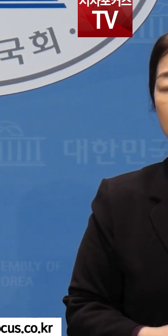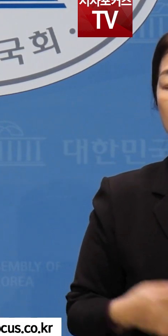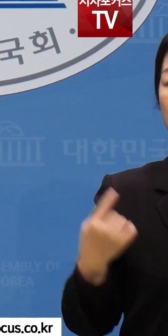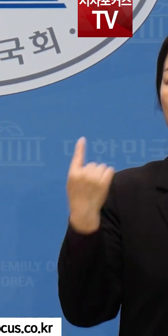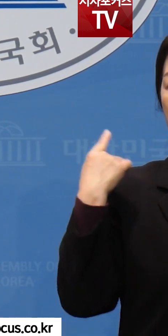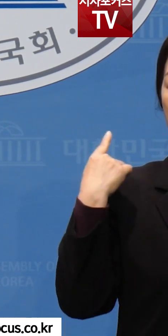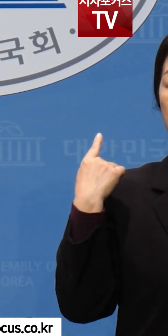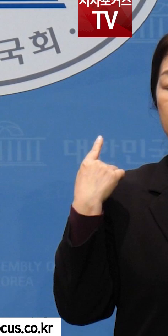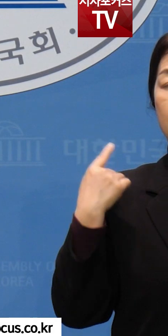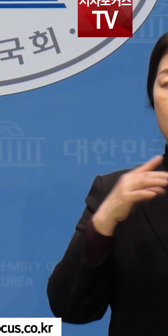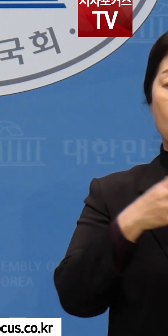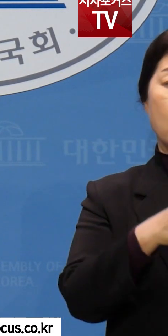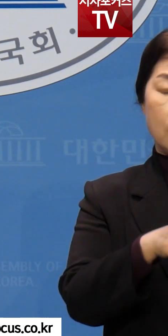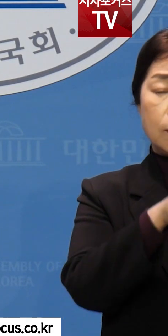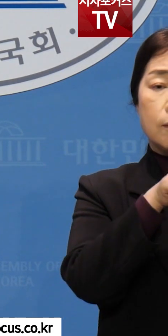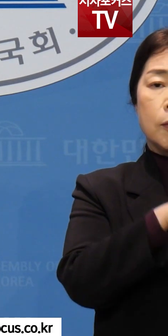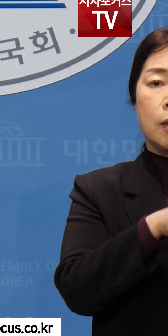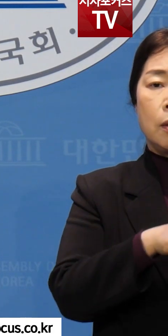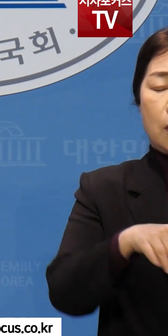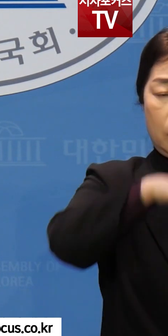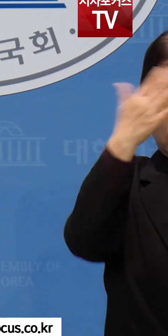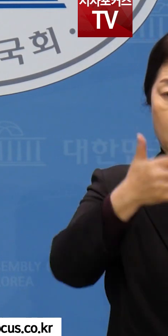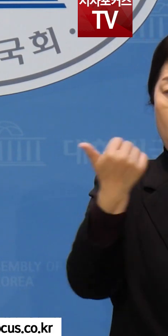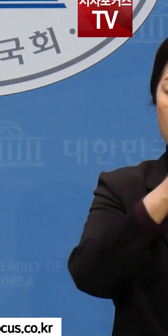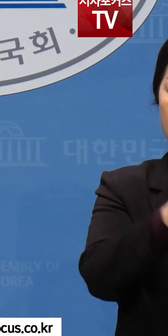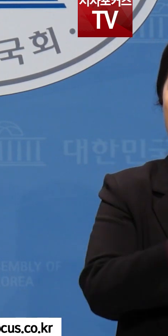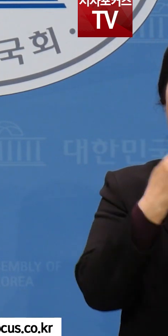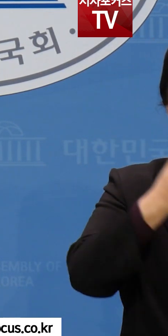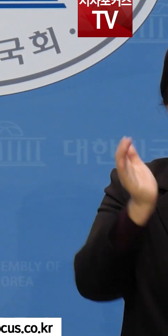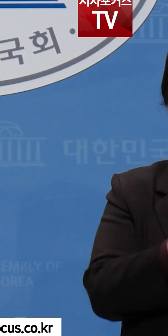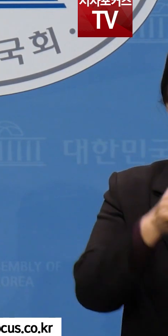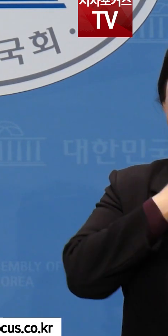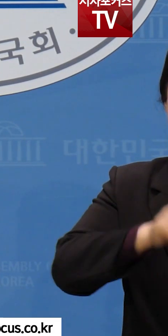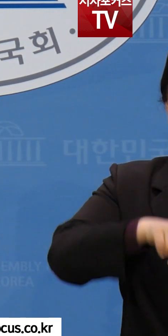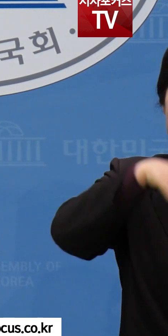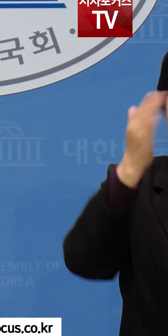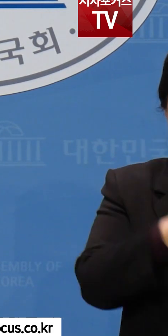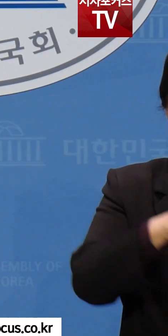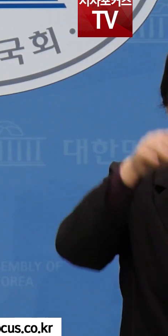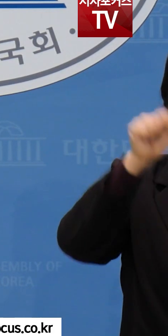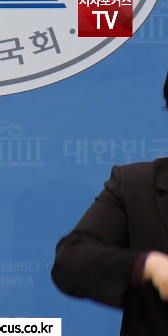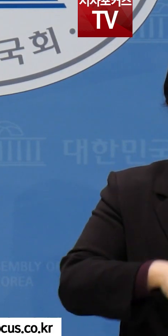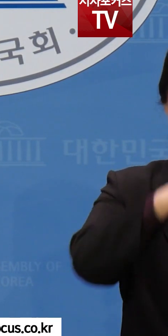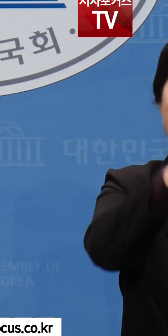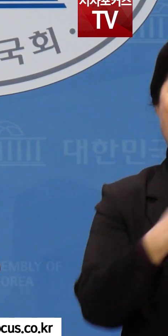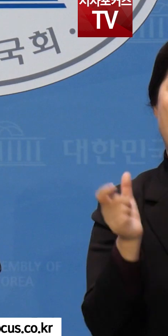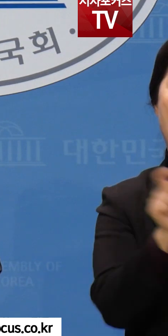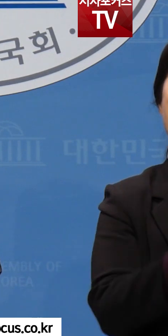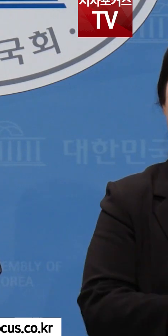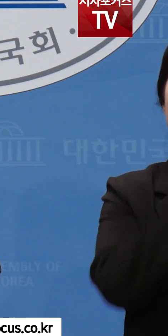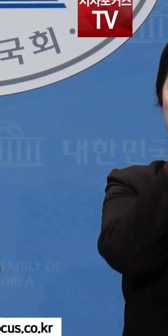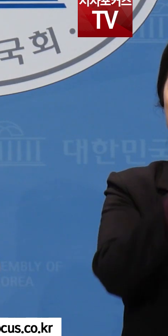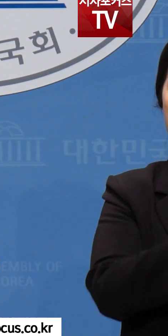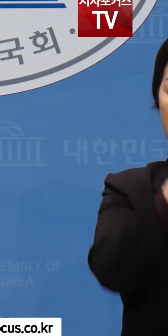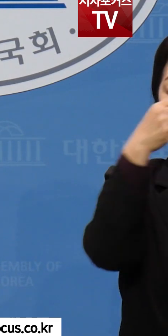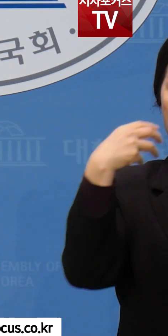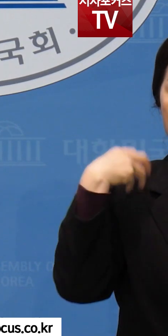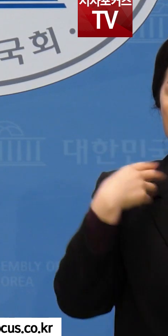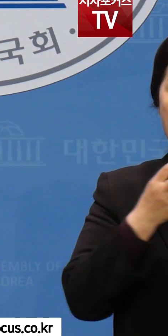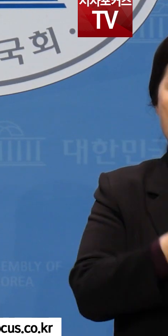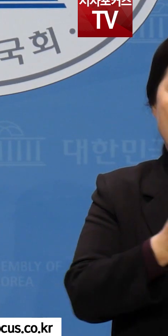어제도 국민의힘은 전체에서 민주당이 원하는 것을 다 들어줬으니 우주항공청